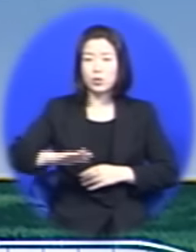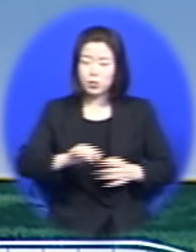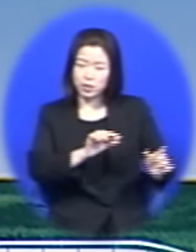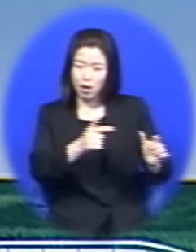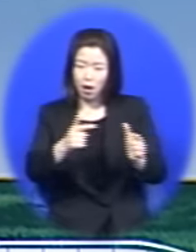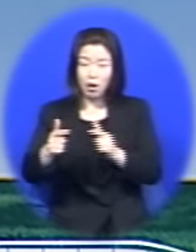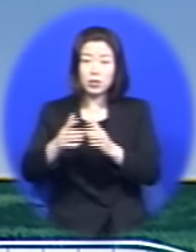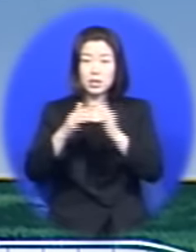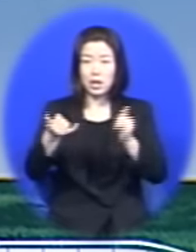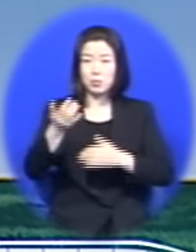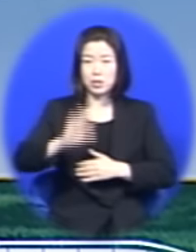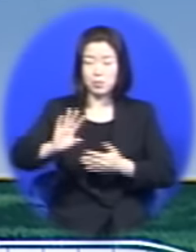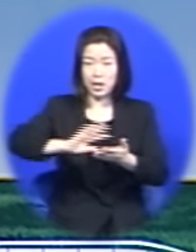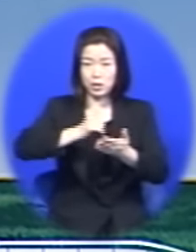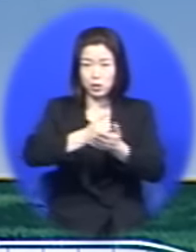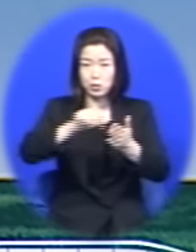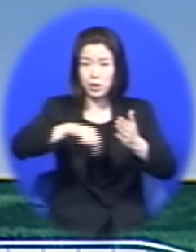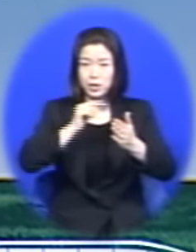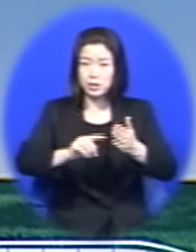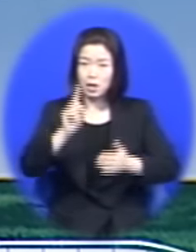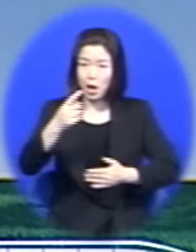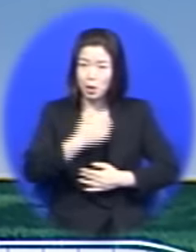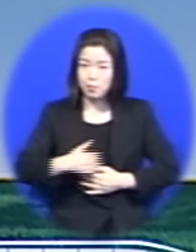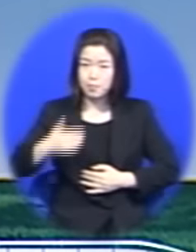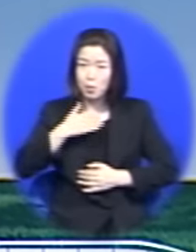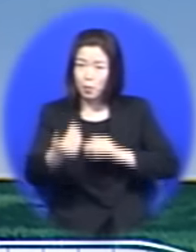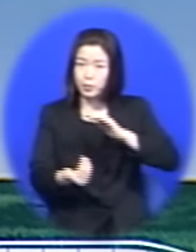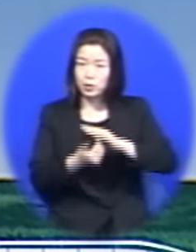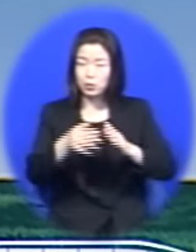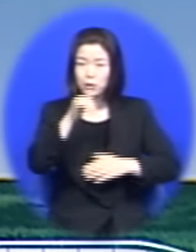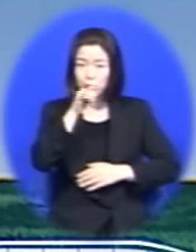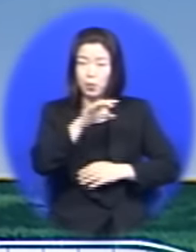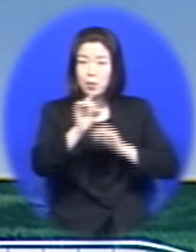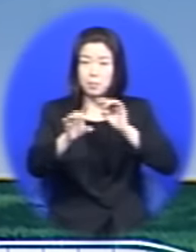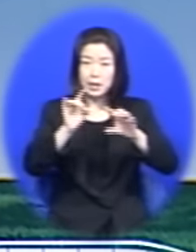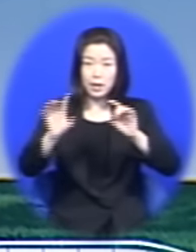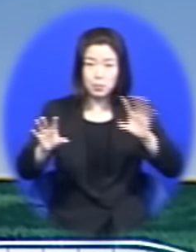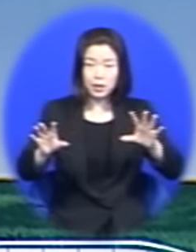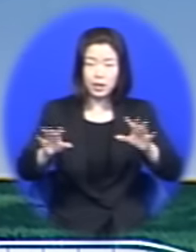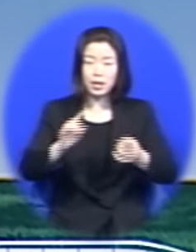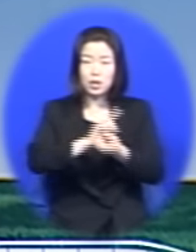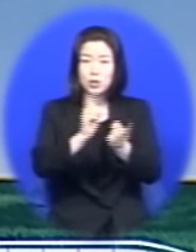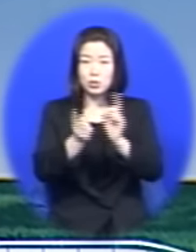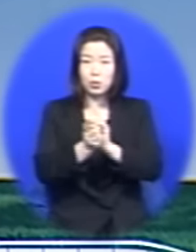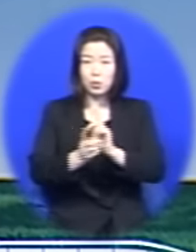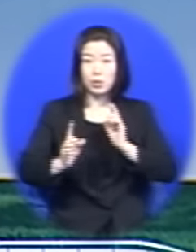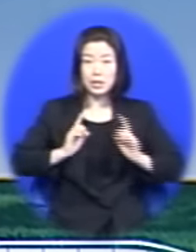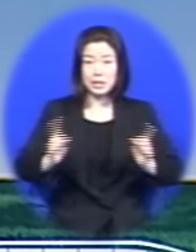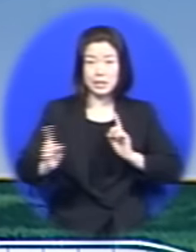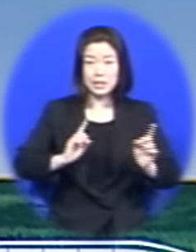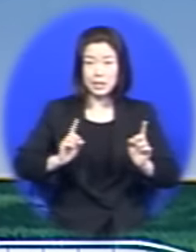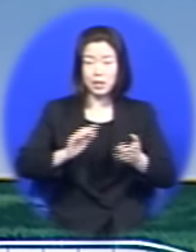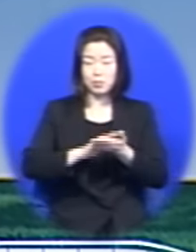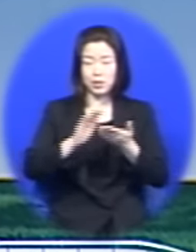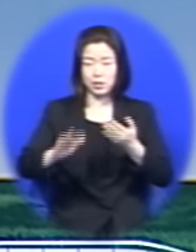여럿이지만 그리스도 안에서 한 몸을 이루고 있으며 한 사람 한 사람은 서로 지체입니다.